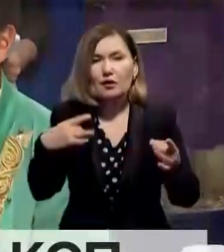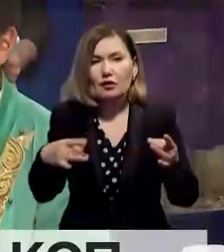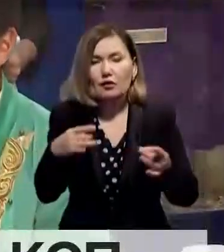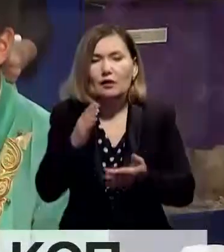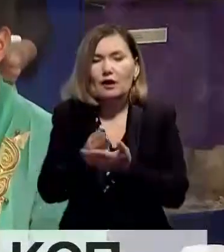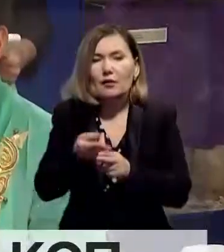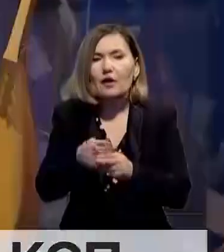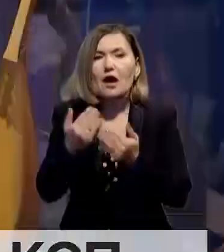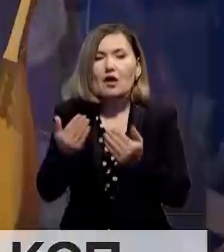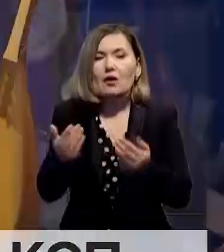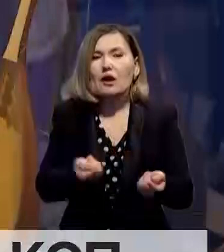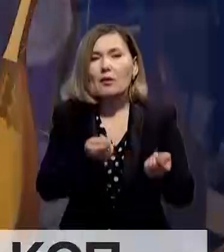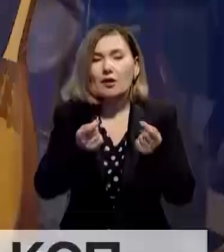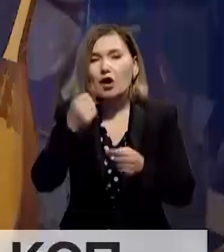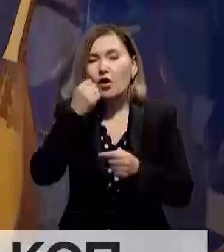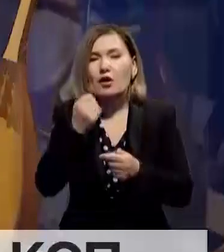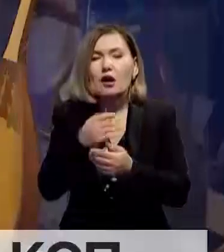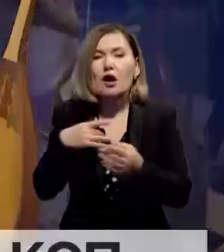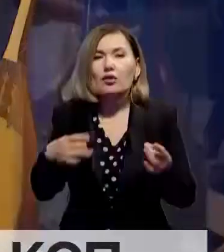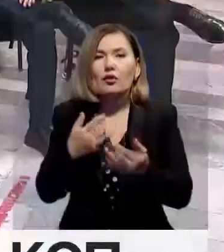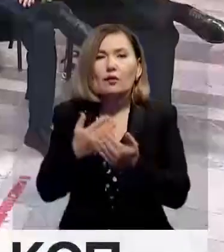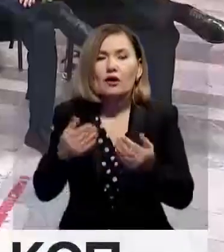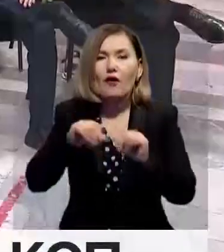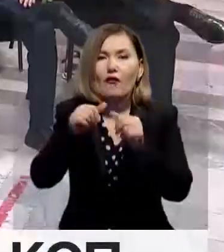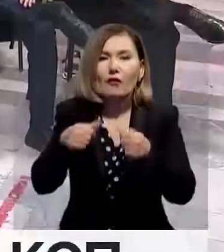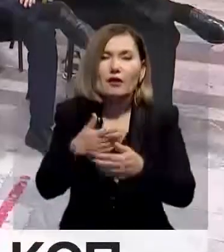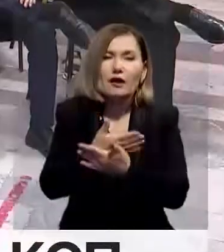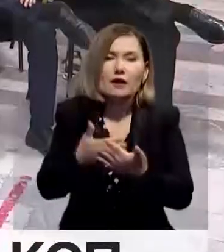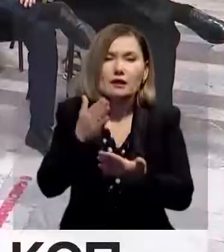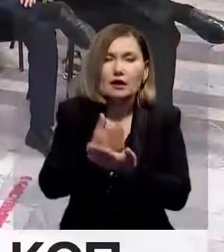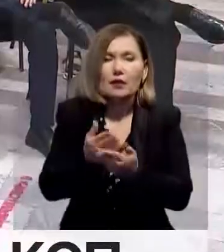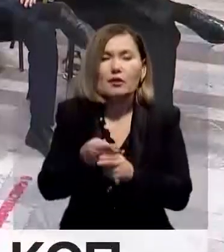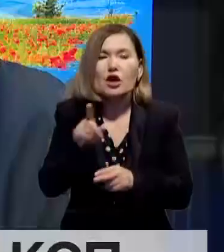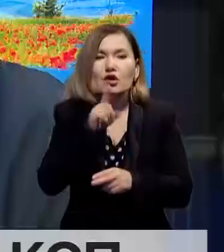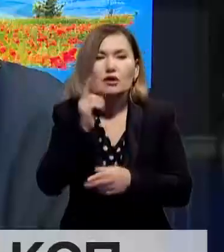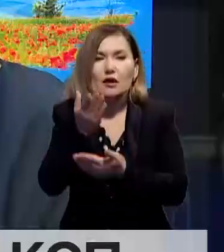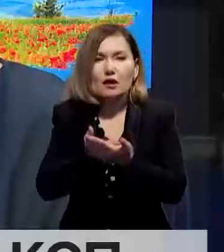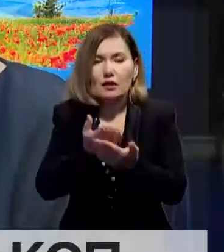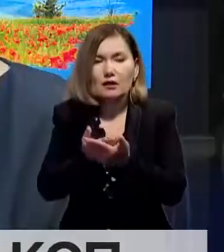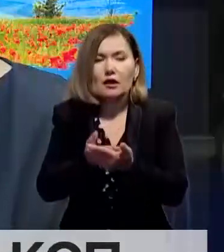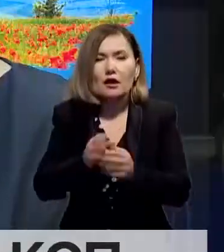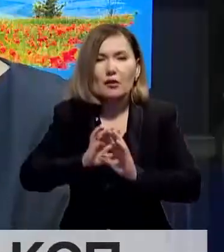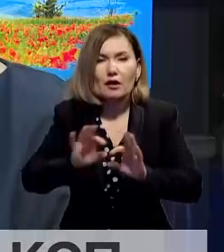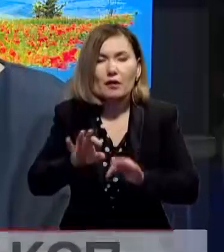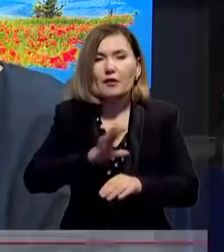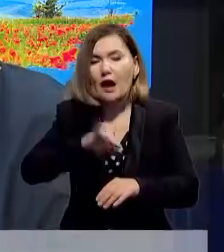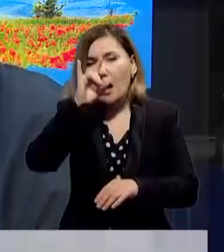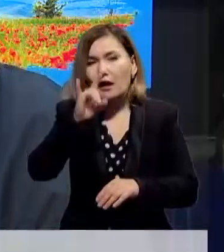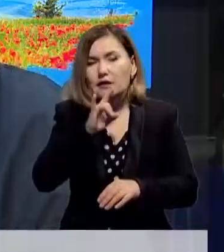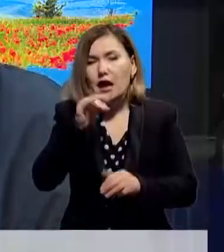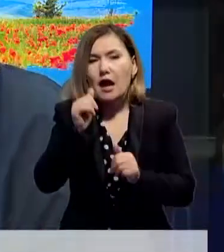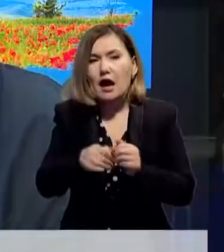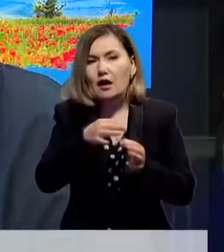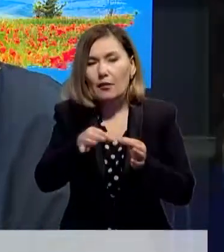өтті. Көрмеге қойылған көне домбыралардың түрлері жайлы жас өнерпаздарға шеберлер ақпар берді. Жалпы біздің Қазақстанның әр өңірі